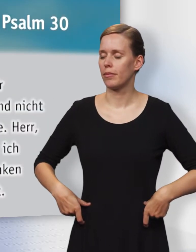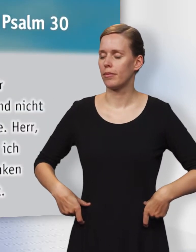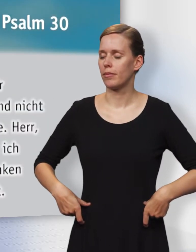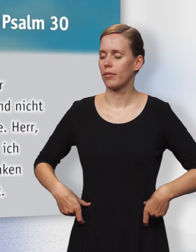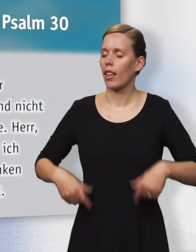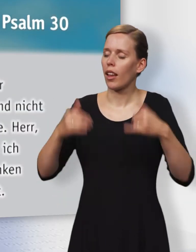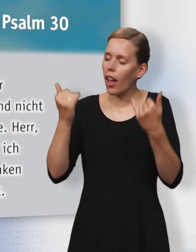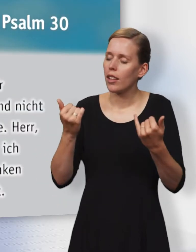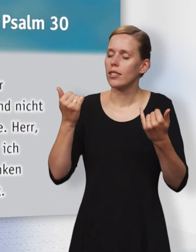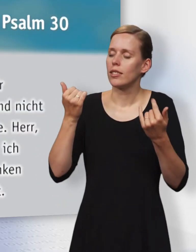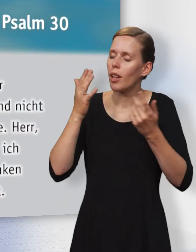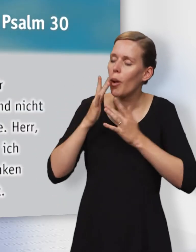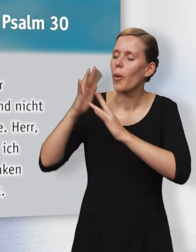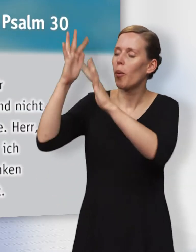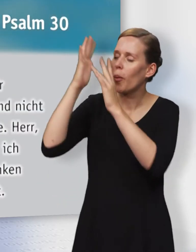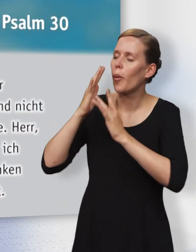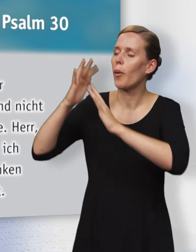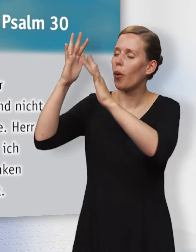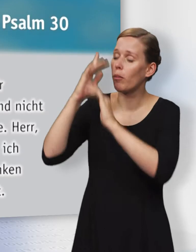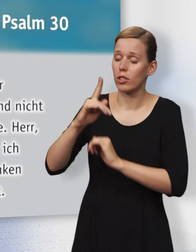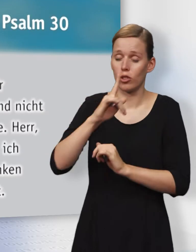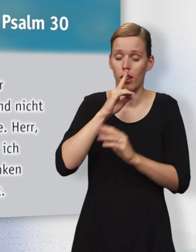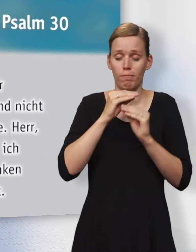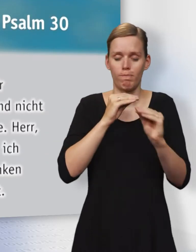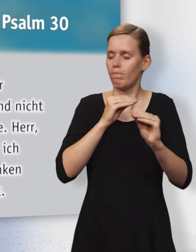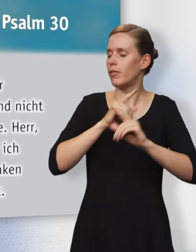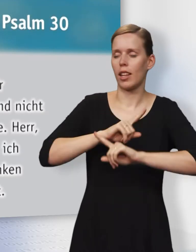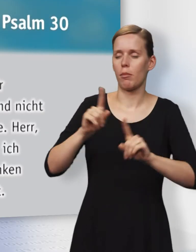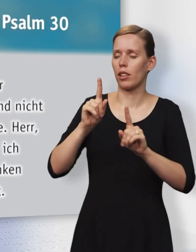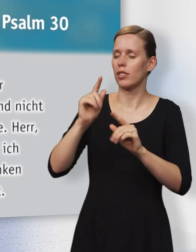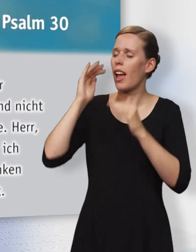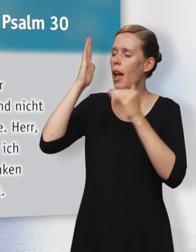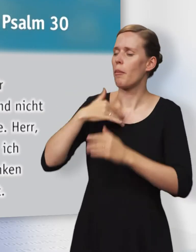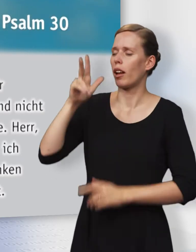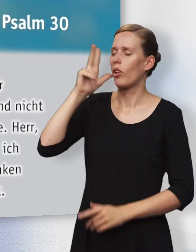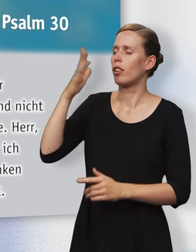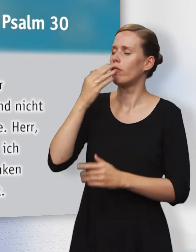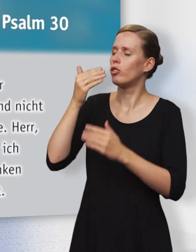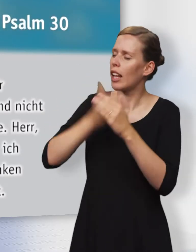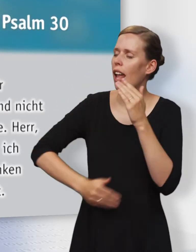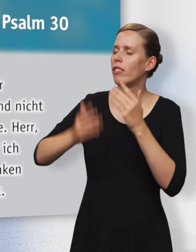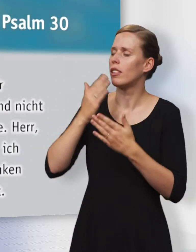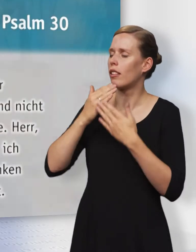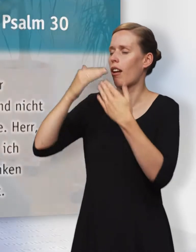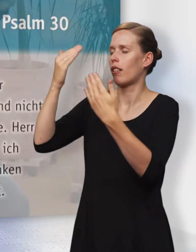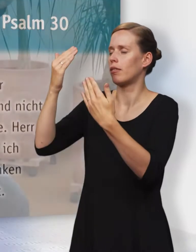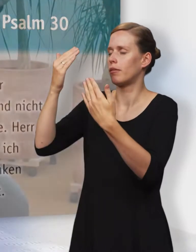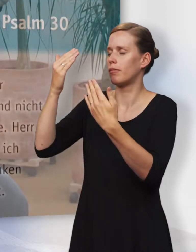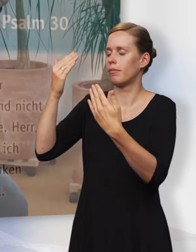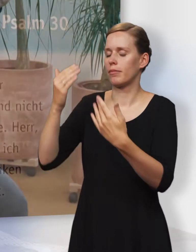Dass ich dir Lob singe und nicht stille werde, Herr mein Gott, ich will dir danken in Ewigkeit.